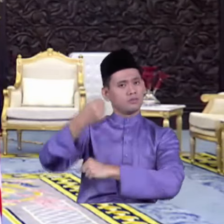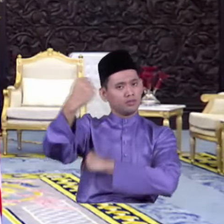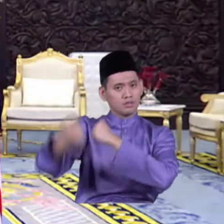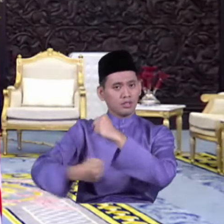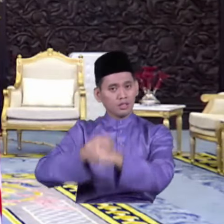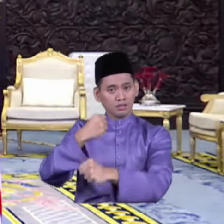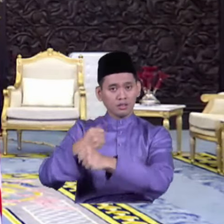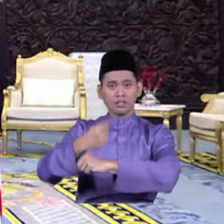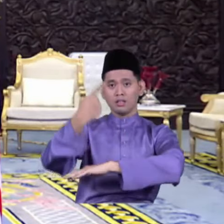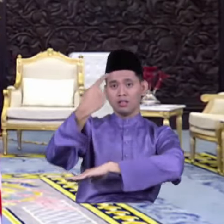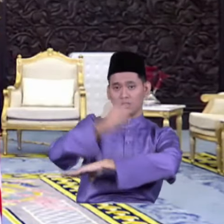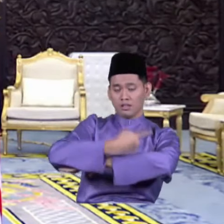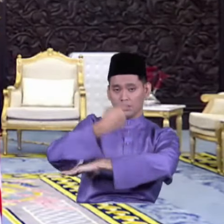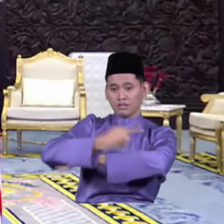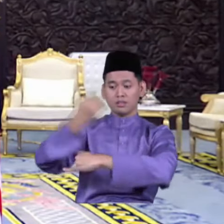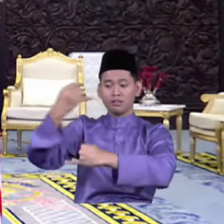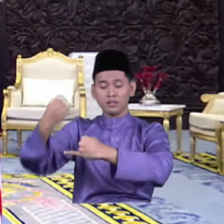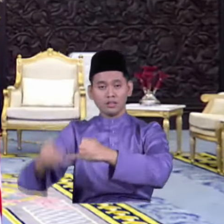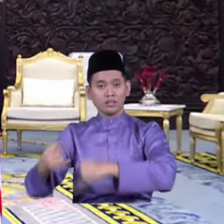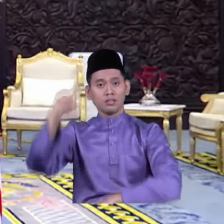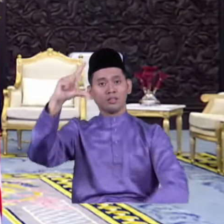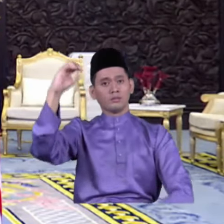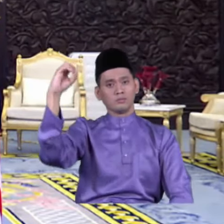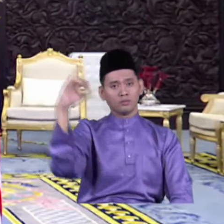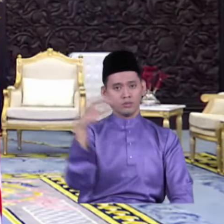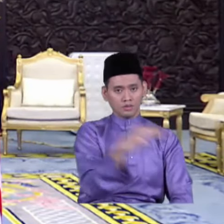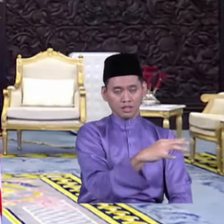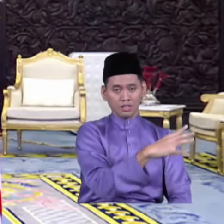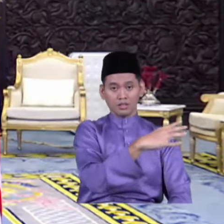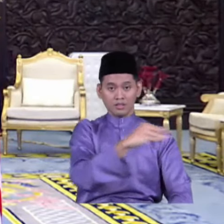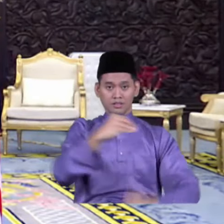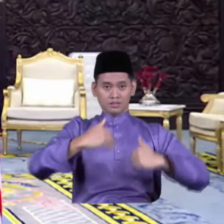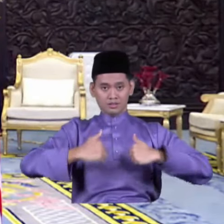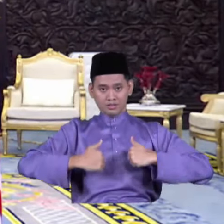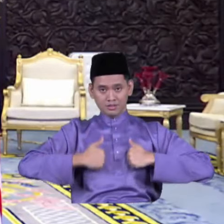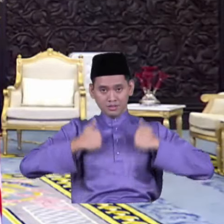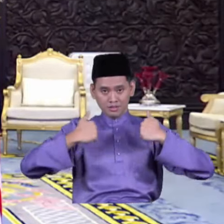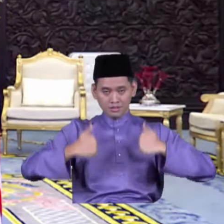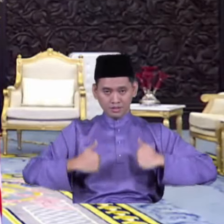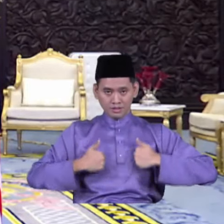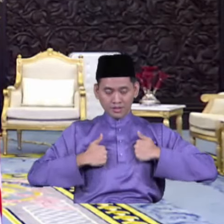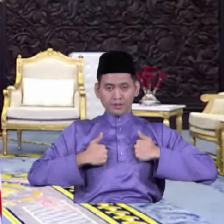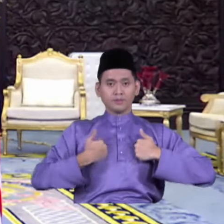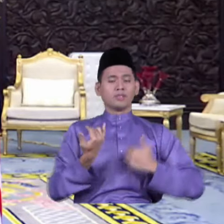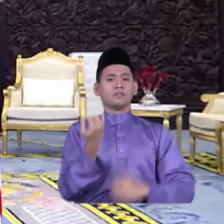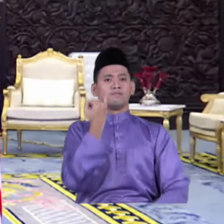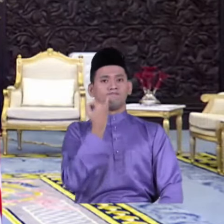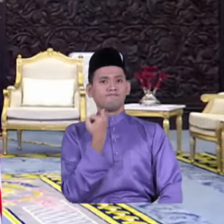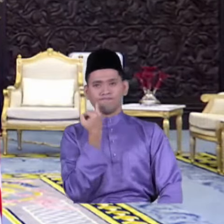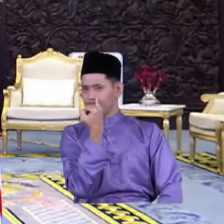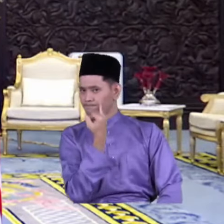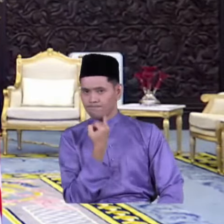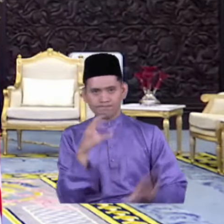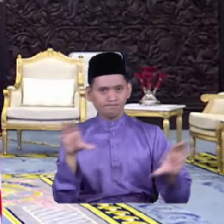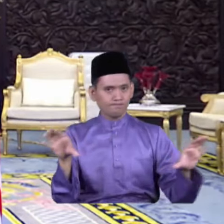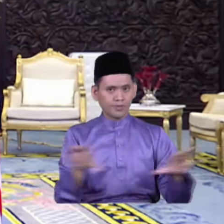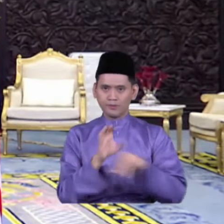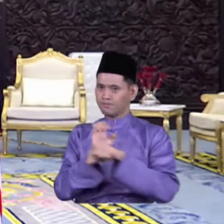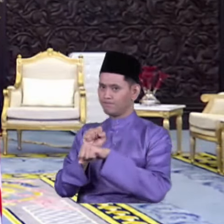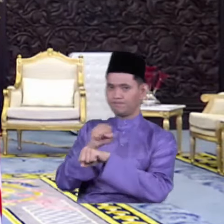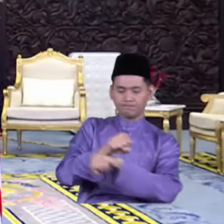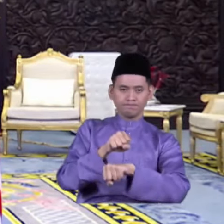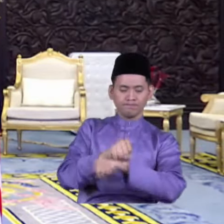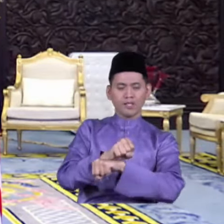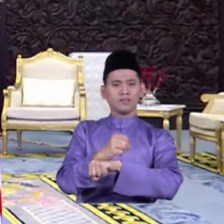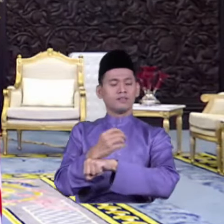hari-hari terakhir Ramadan dan menjelang Syawal perjanjian Zionis akan melakukan provokasi yang